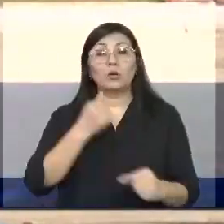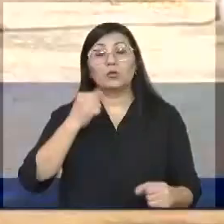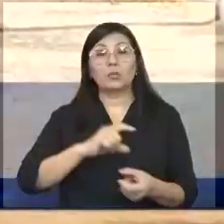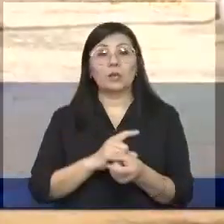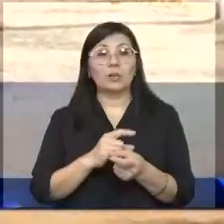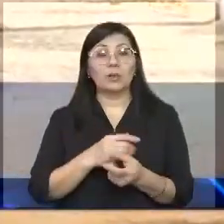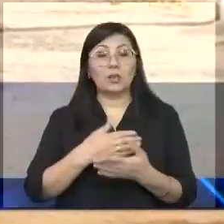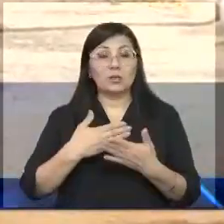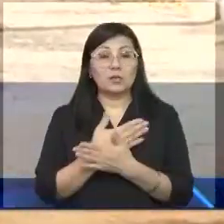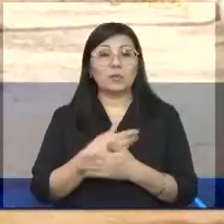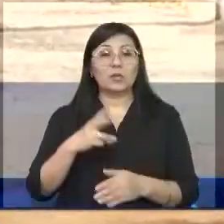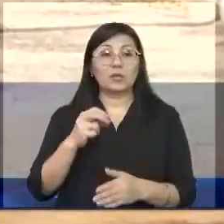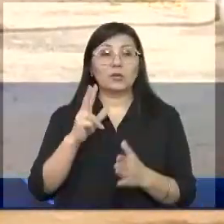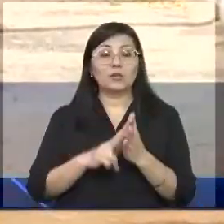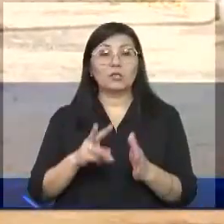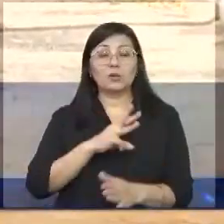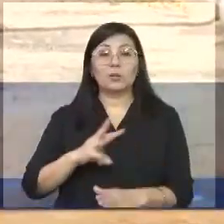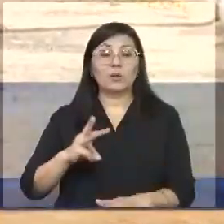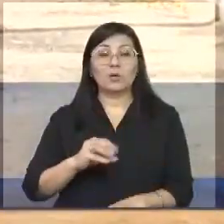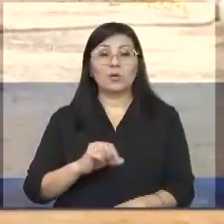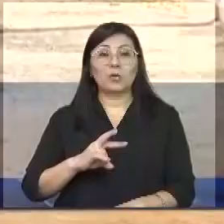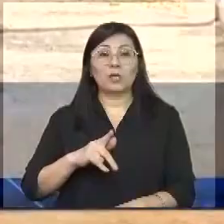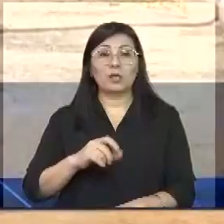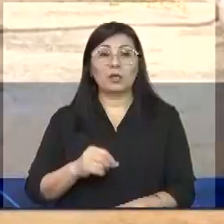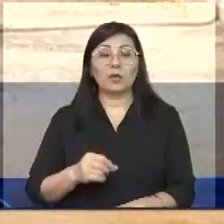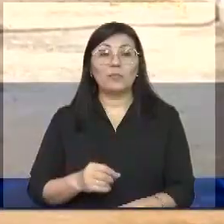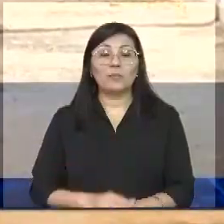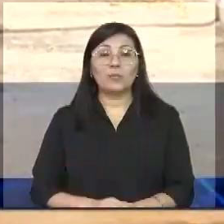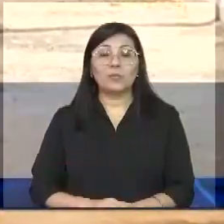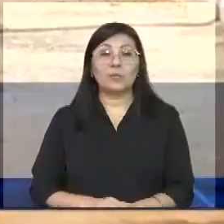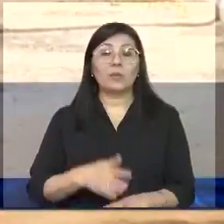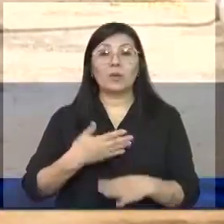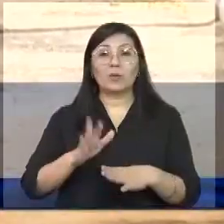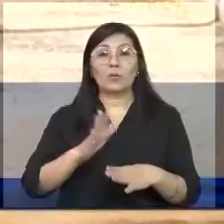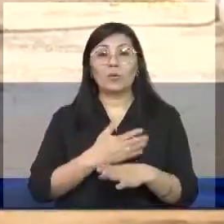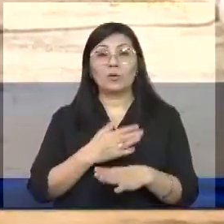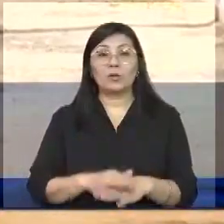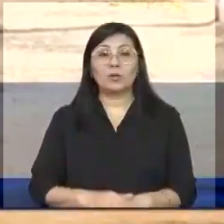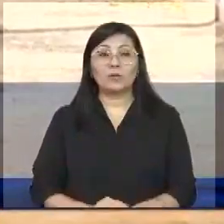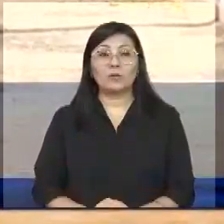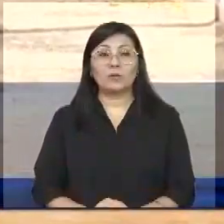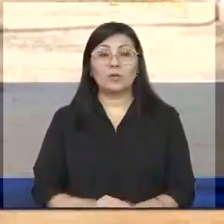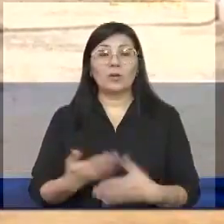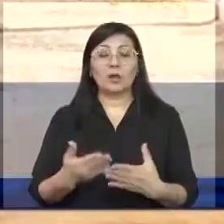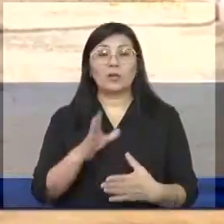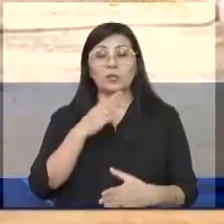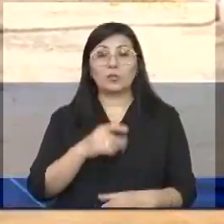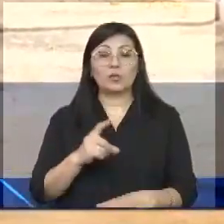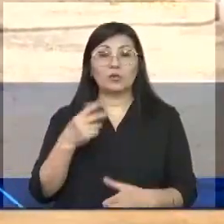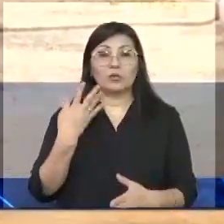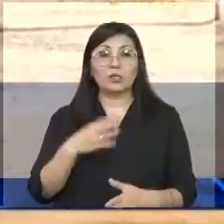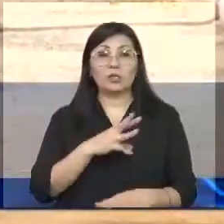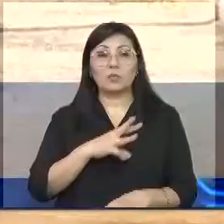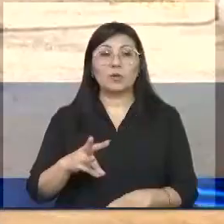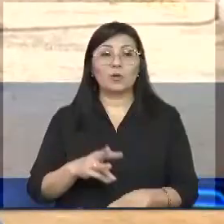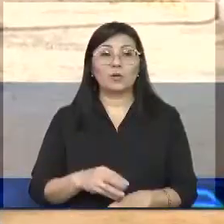жаңартылды. 280 миллион осы балабақшаның күрделі жөндеуіне бөлінген қаражат. Биылғы таңда 140